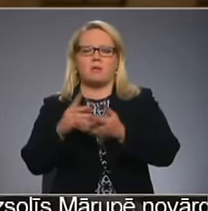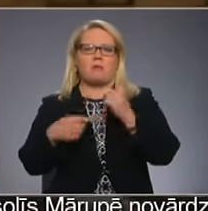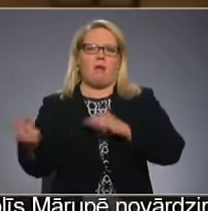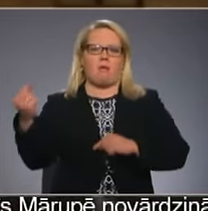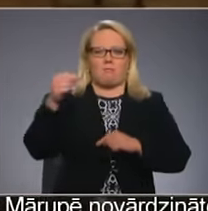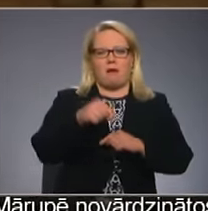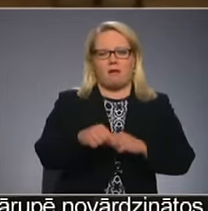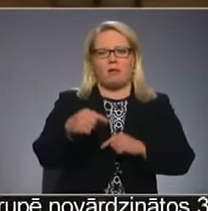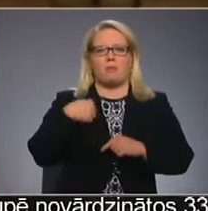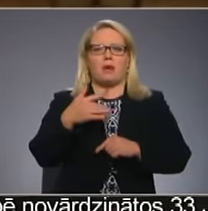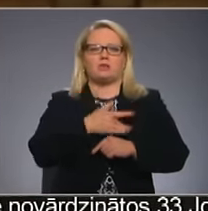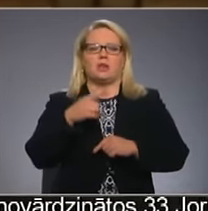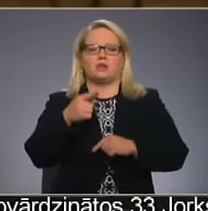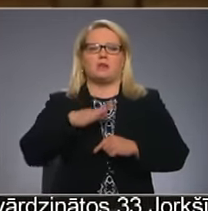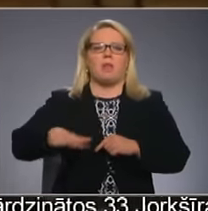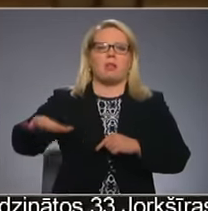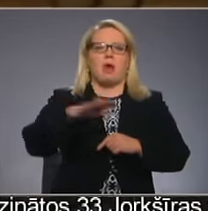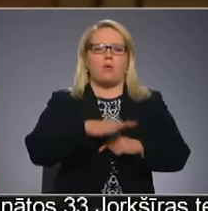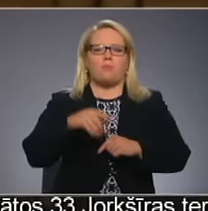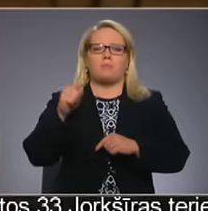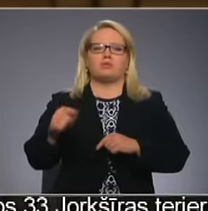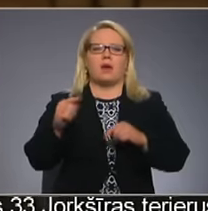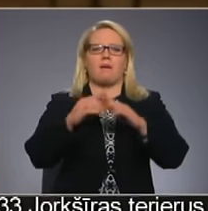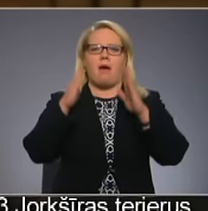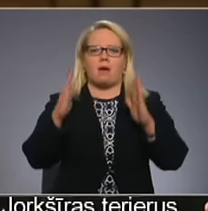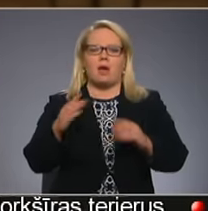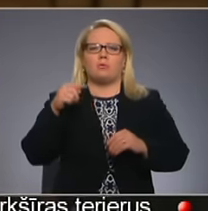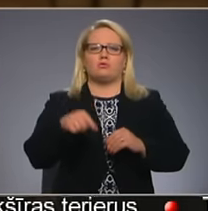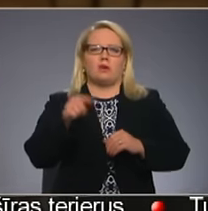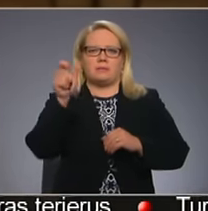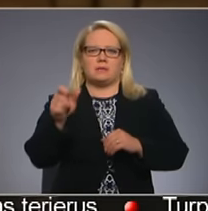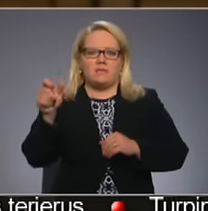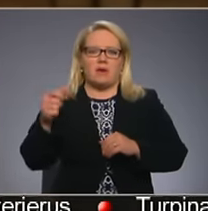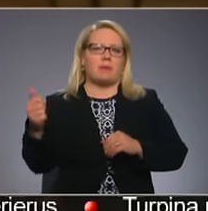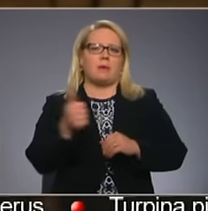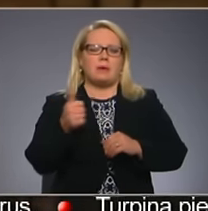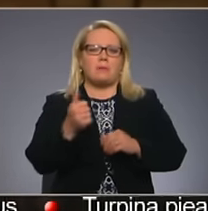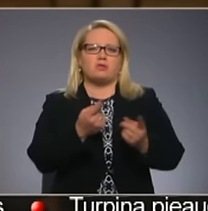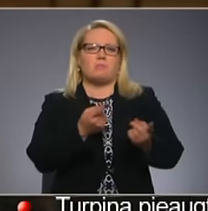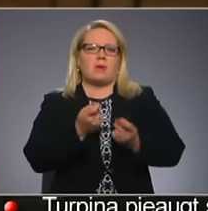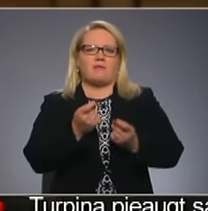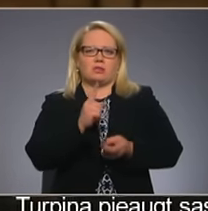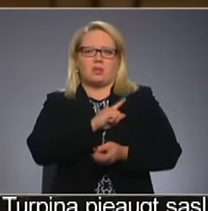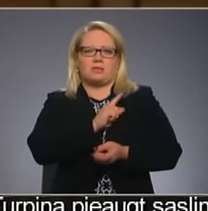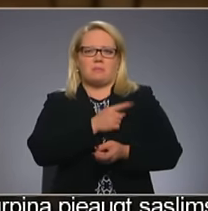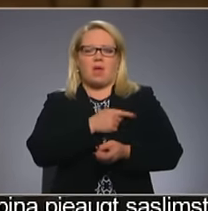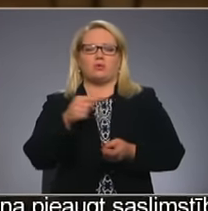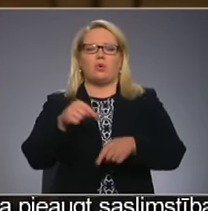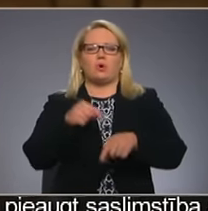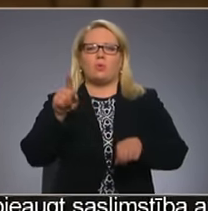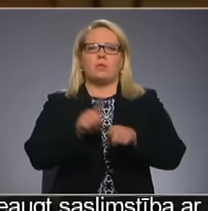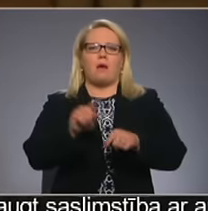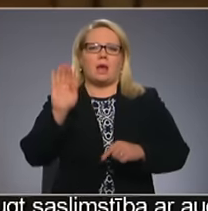atpakaļ. Man šķiet, ka šim laukumam, šai ēkai un šiem cilvēkiem ir īpaša pievilkšanas spēks. Un es domāju, ka to jau jūt